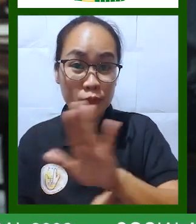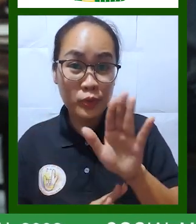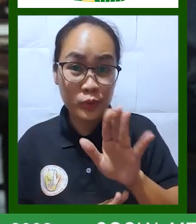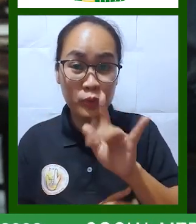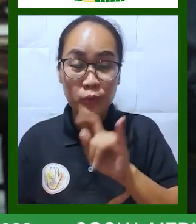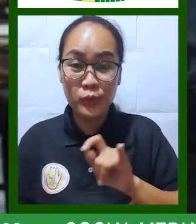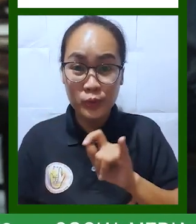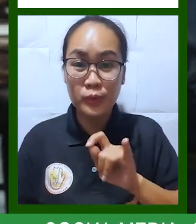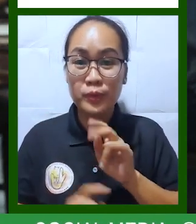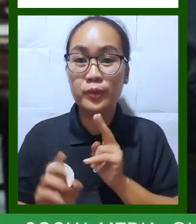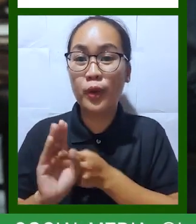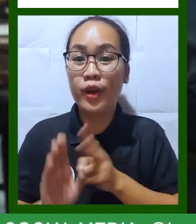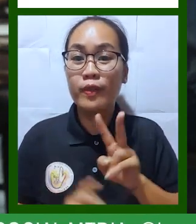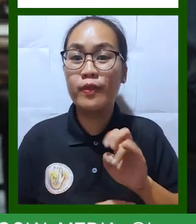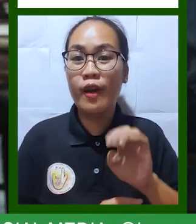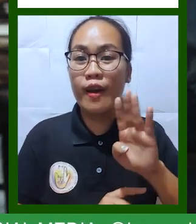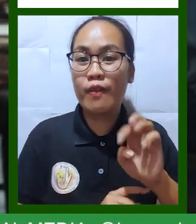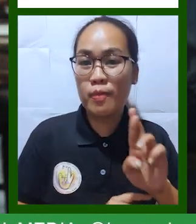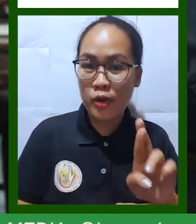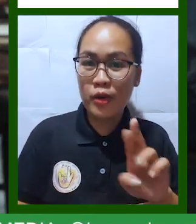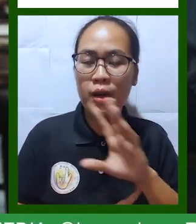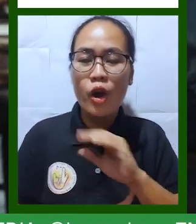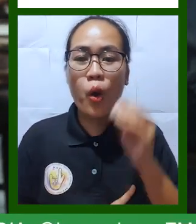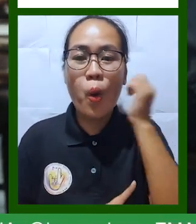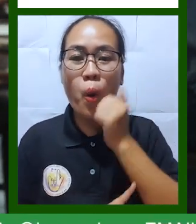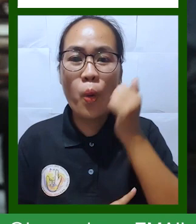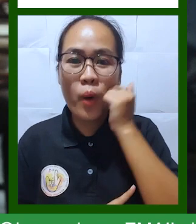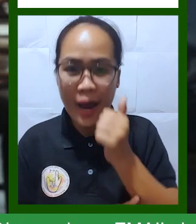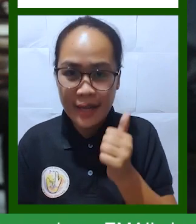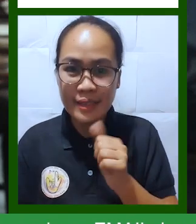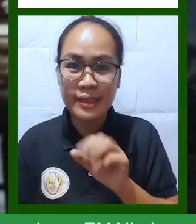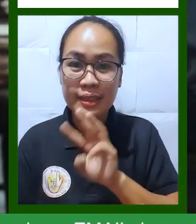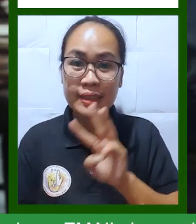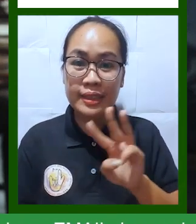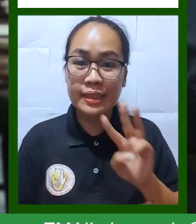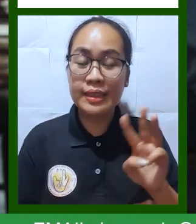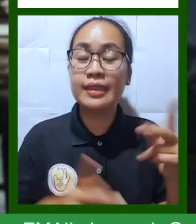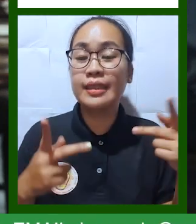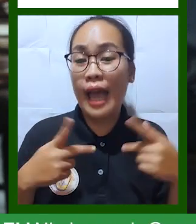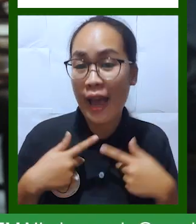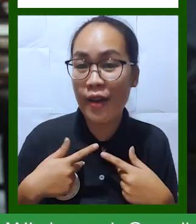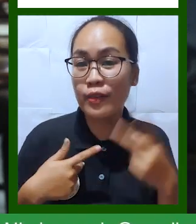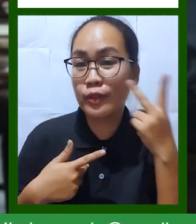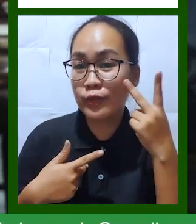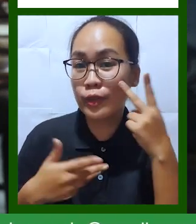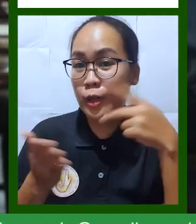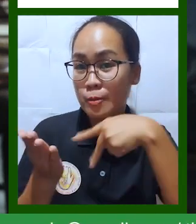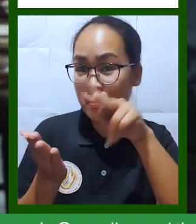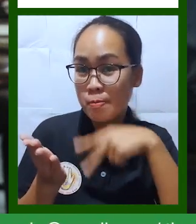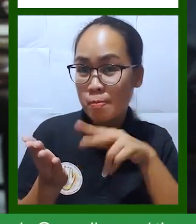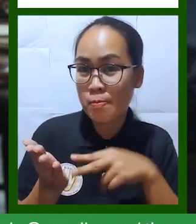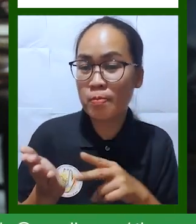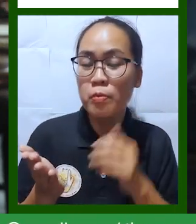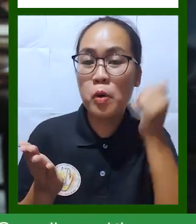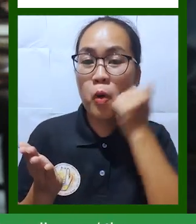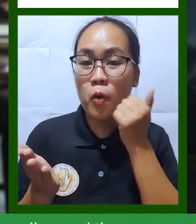YouTube channel. Please join our Viber community group and please do regularly visit our official website